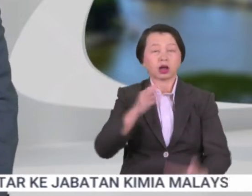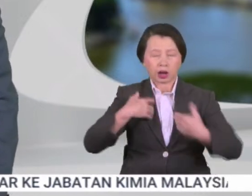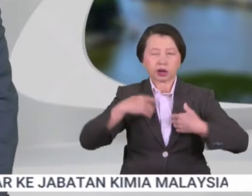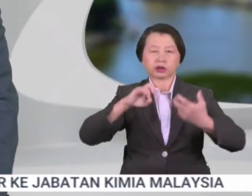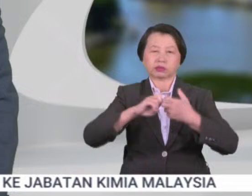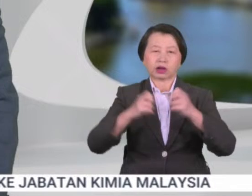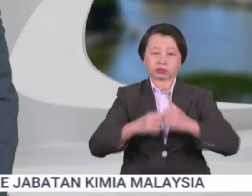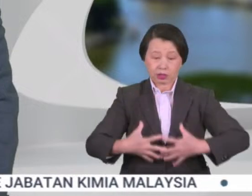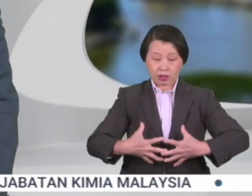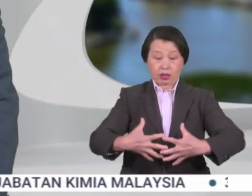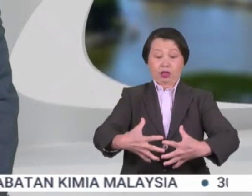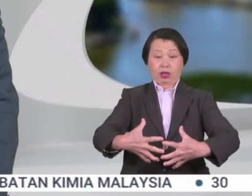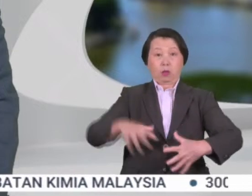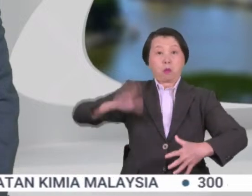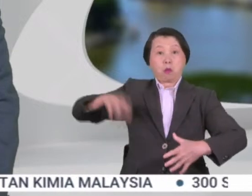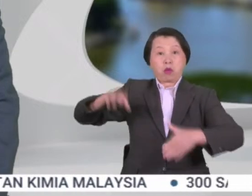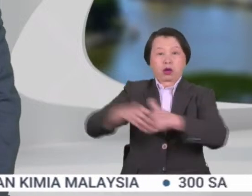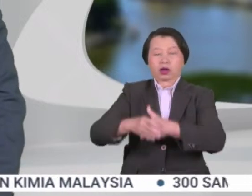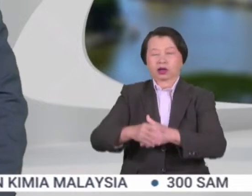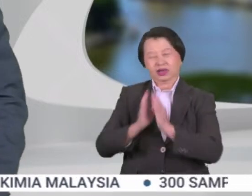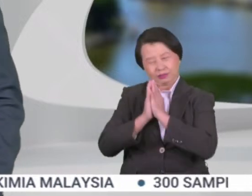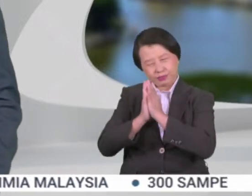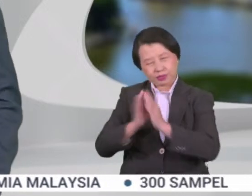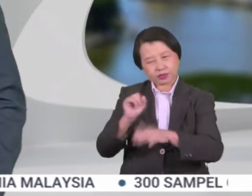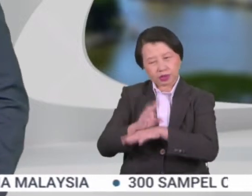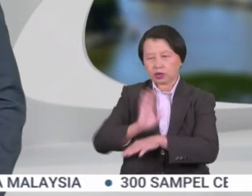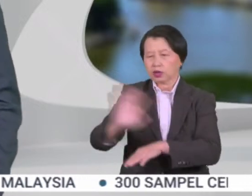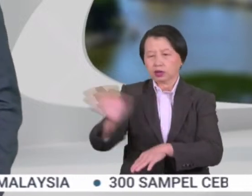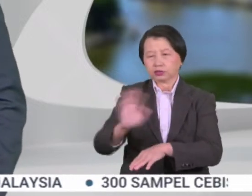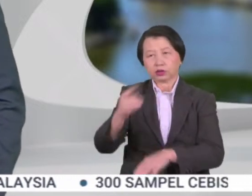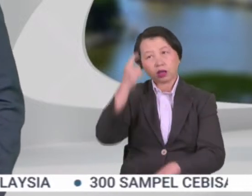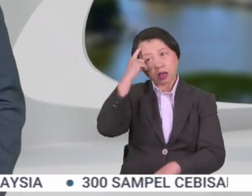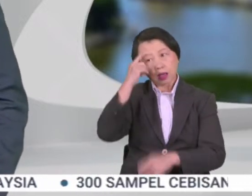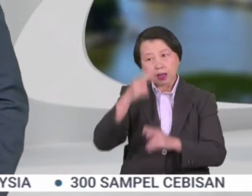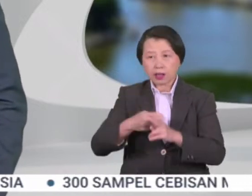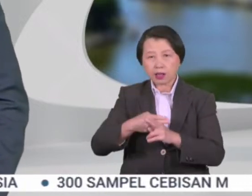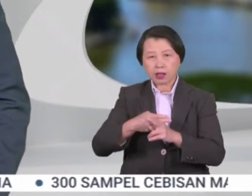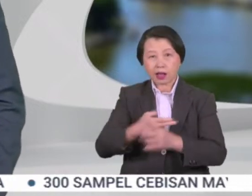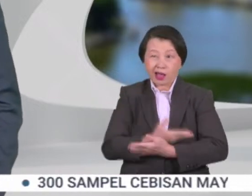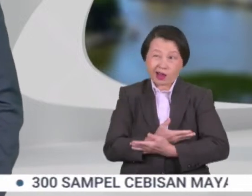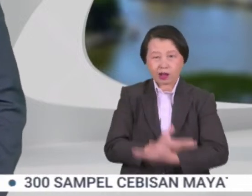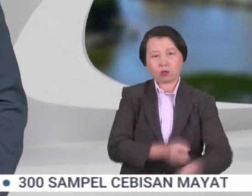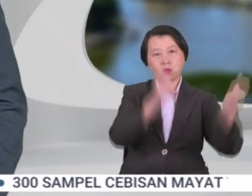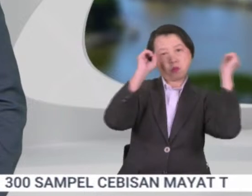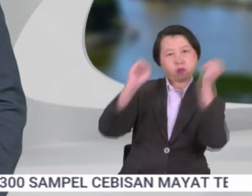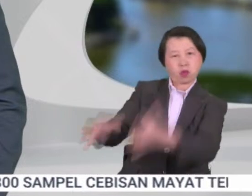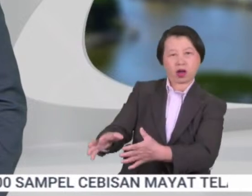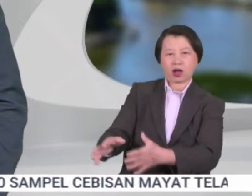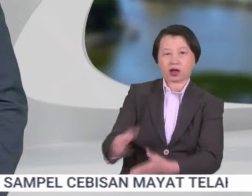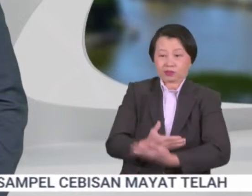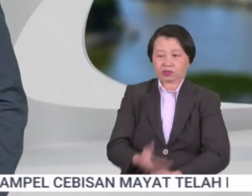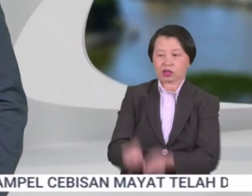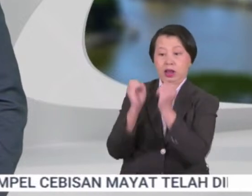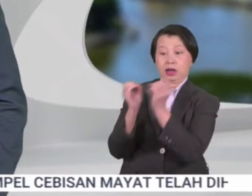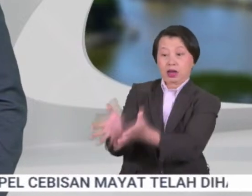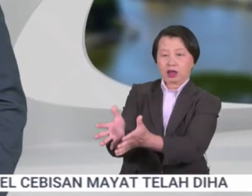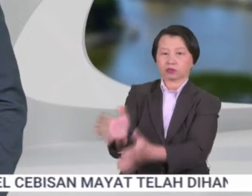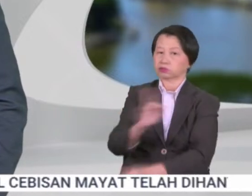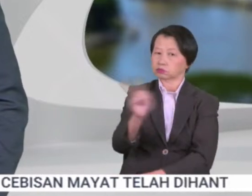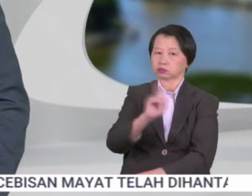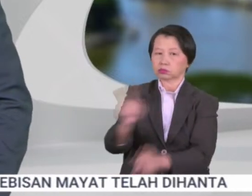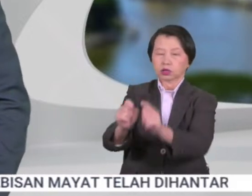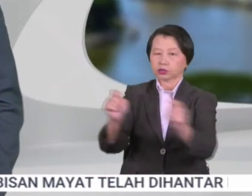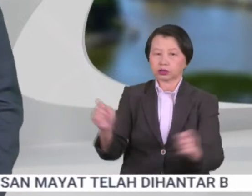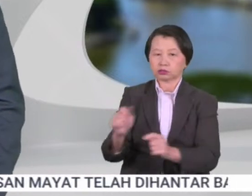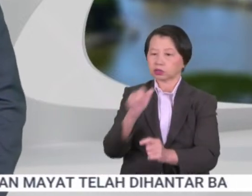isu kehamilan di luar nikah dinasihatkan Tidak mengambil jalan dengan membuang Atau meninggalkan bayi yang dilahirkan di